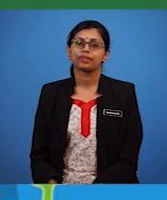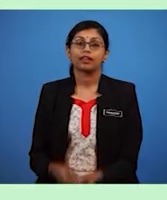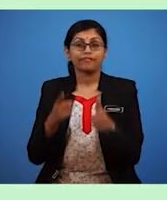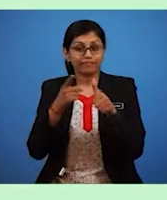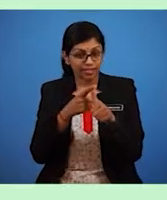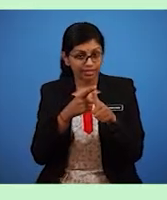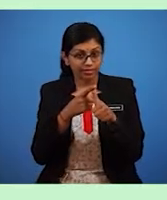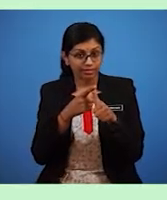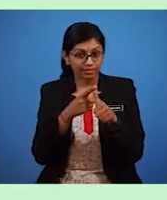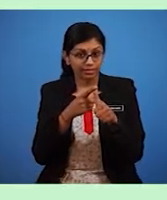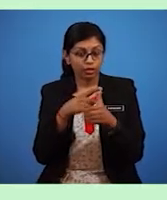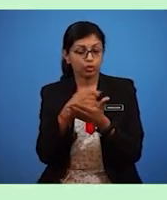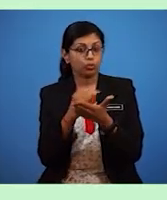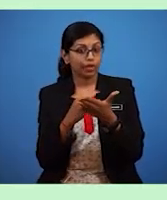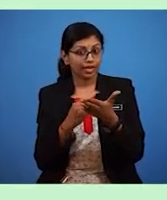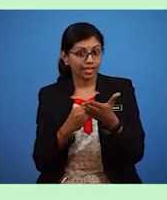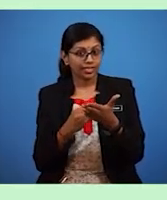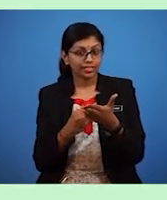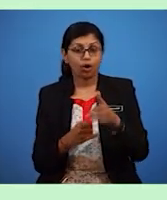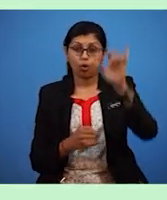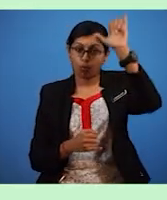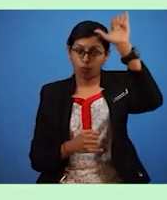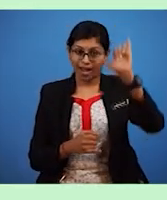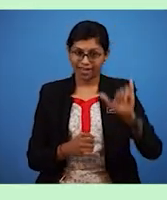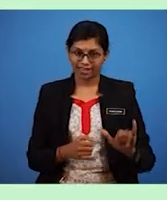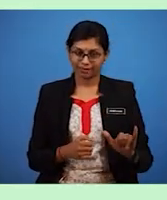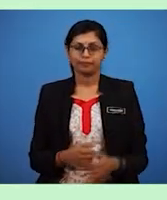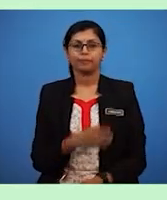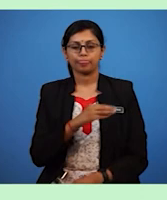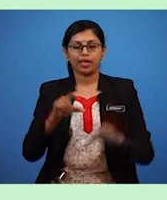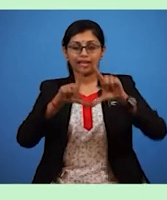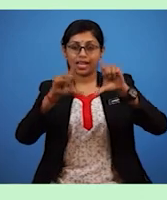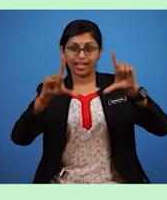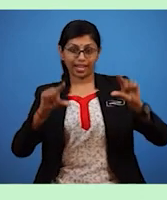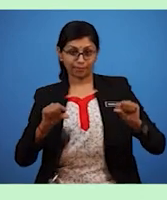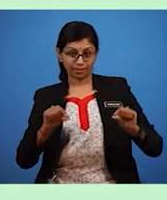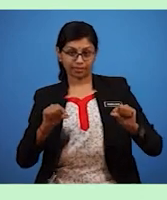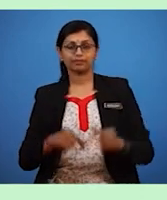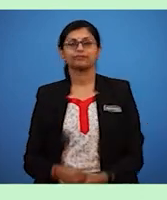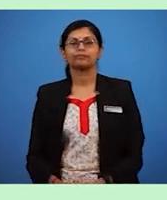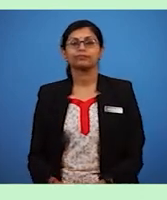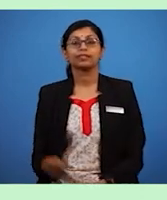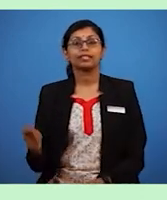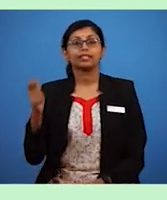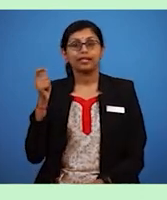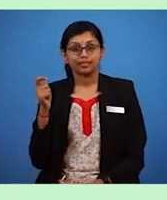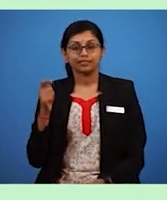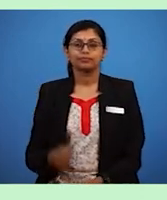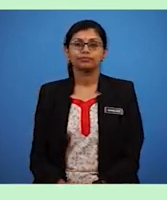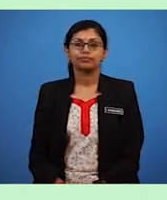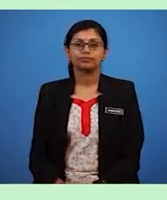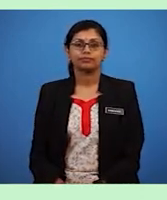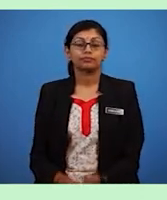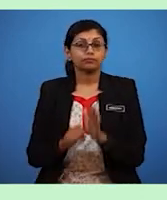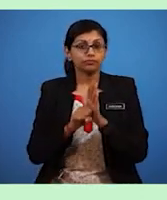Mula-mula, kita lukis paksi Y dan label sebagai tenaga dengan